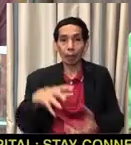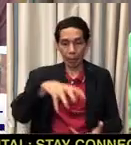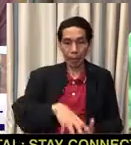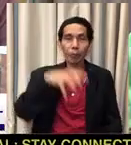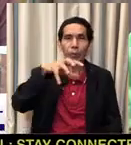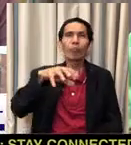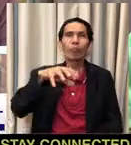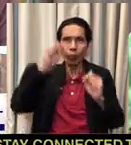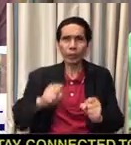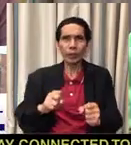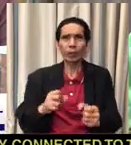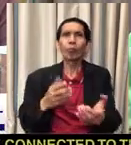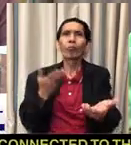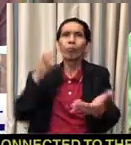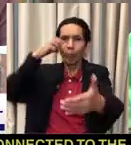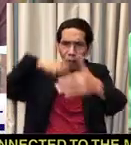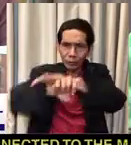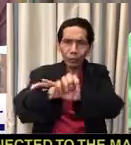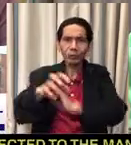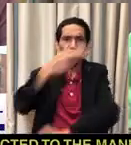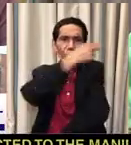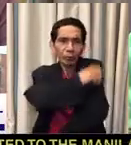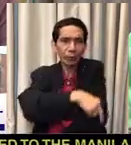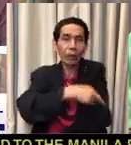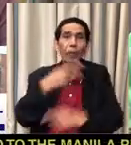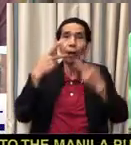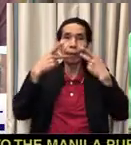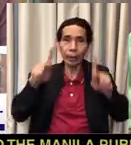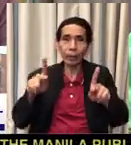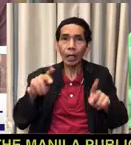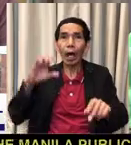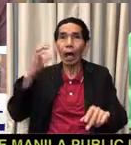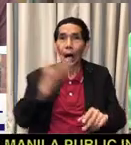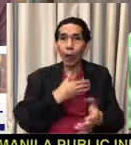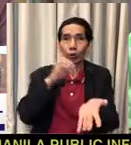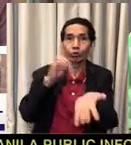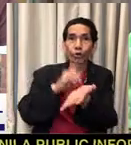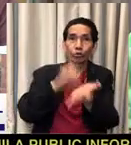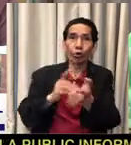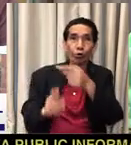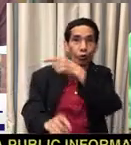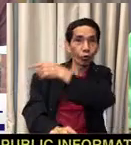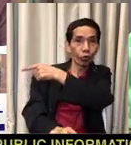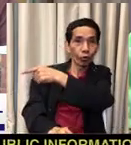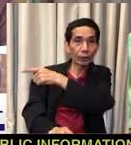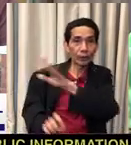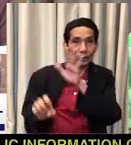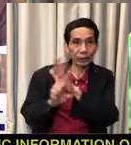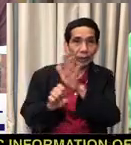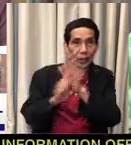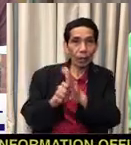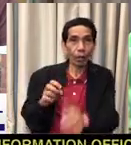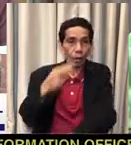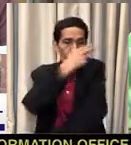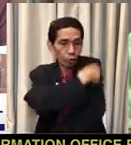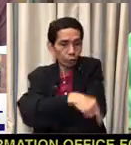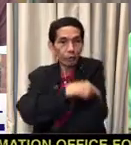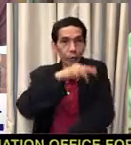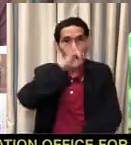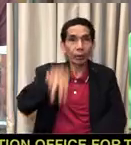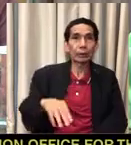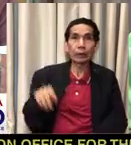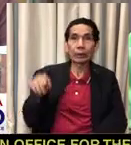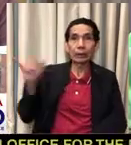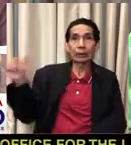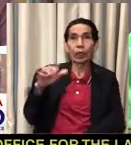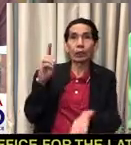mayaman, pwedeng sumok pa. Bakit? Yung amin doktor. Halimbawa lang ha, ospital ng Maynila. Ay, doktor din